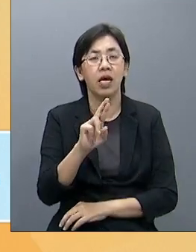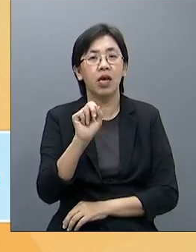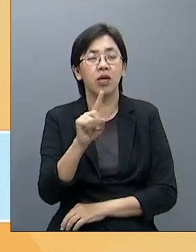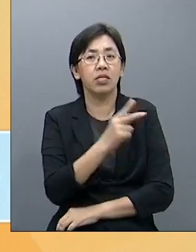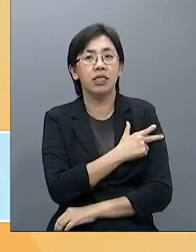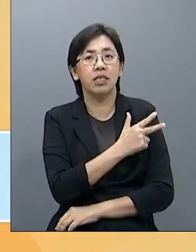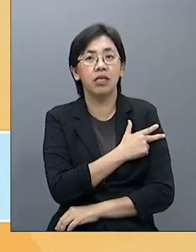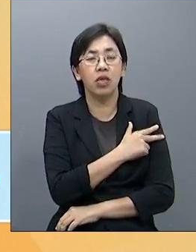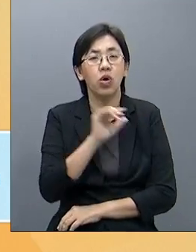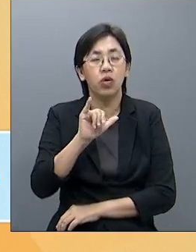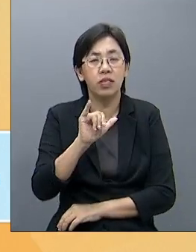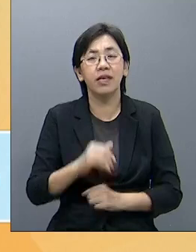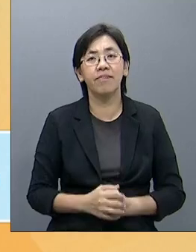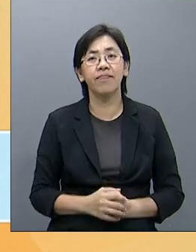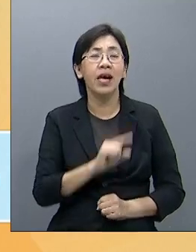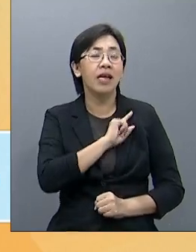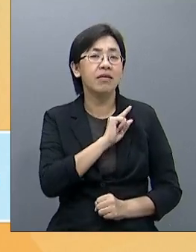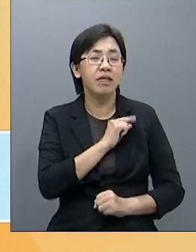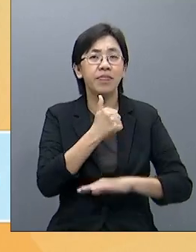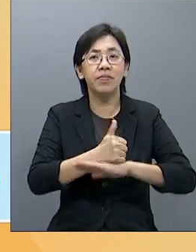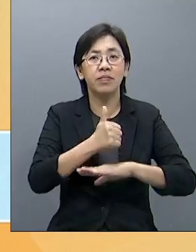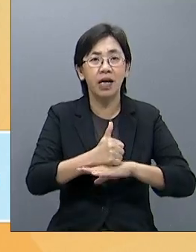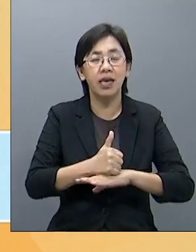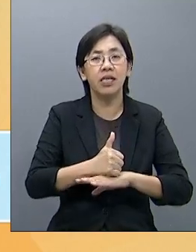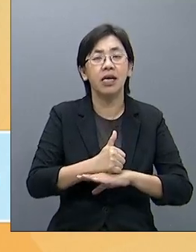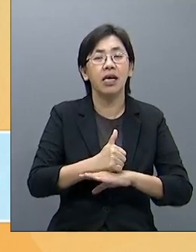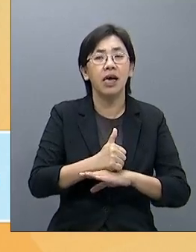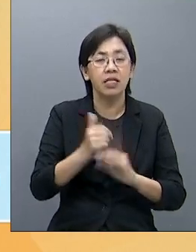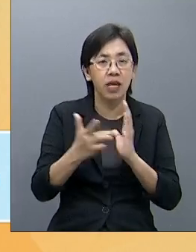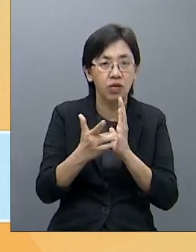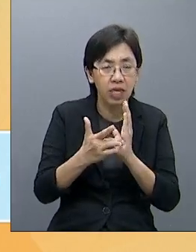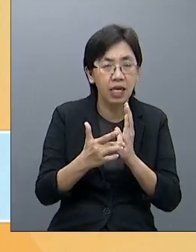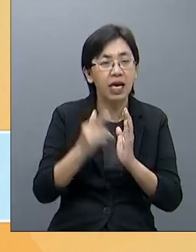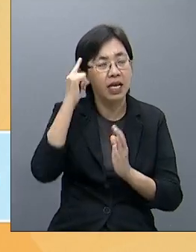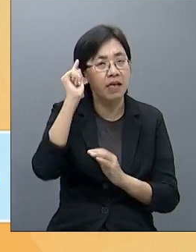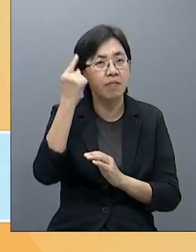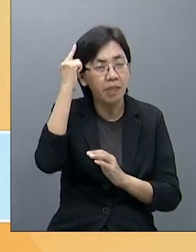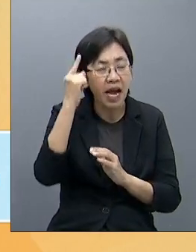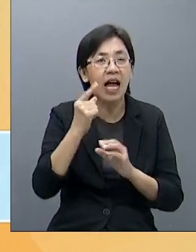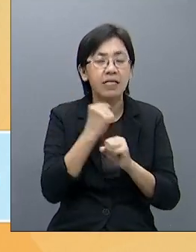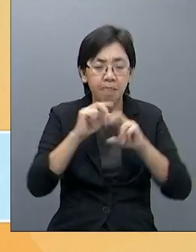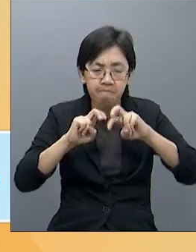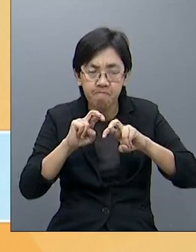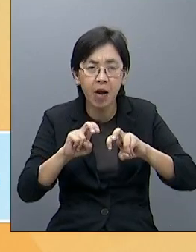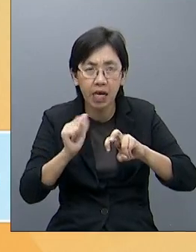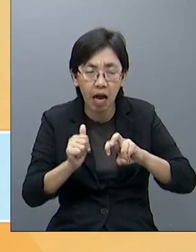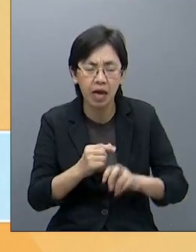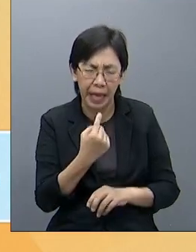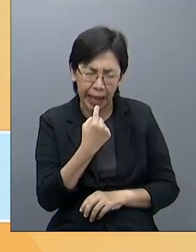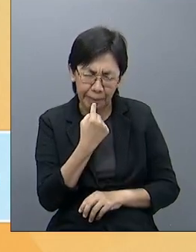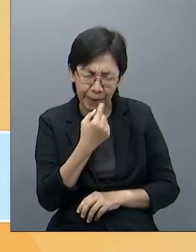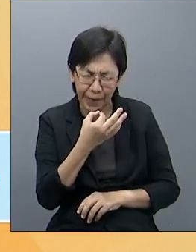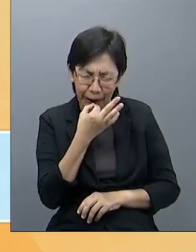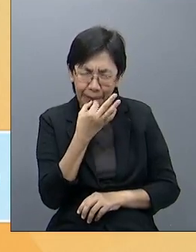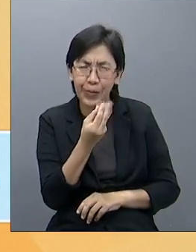soก็สามารถวัดความเข็มได้เลย